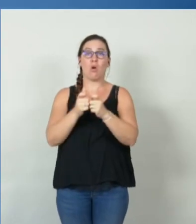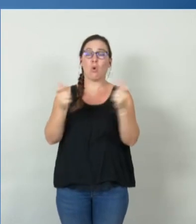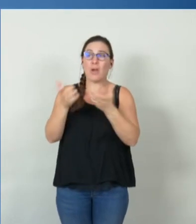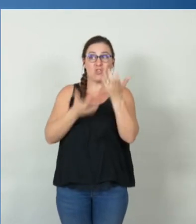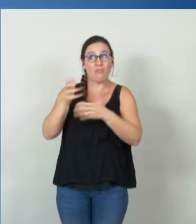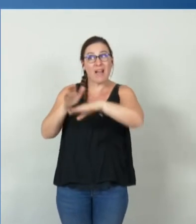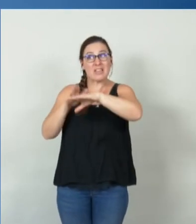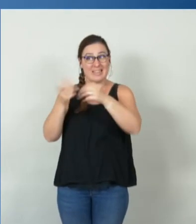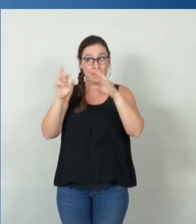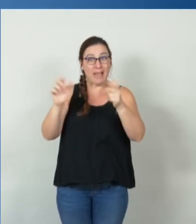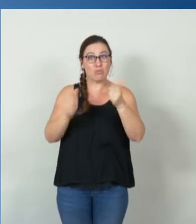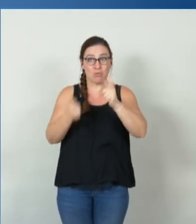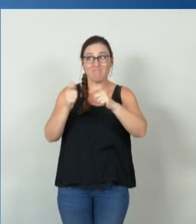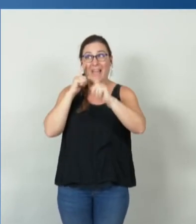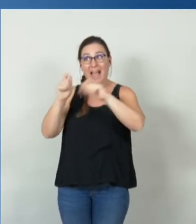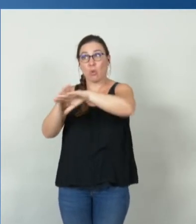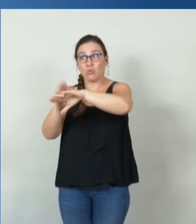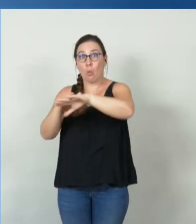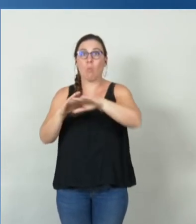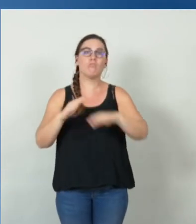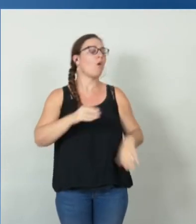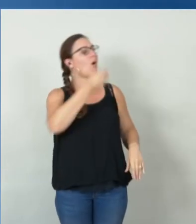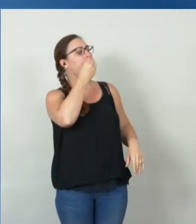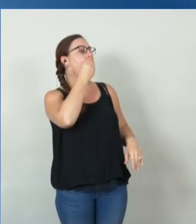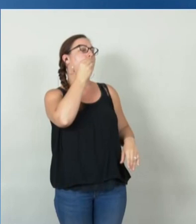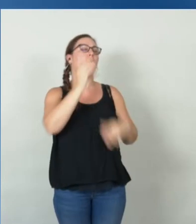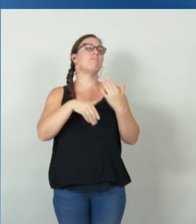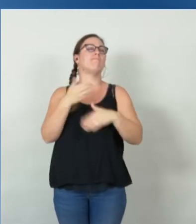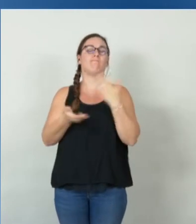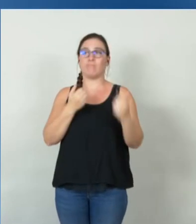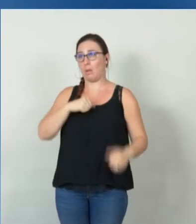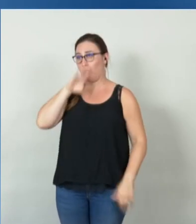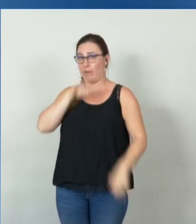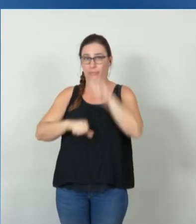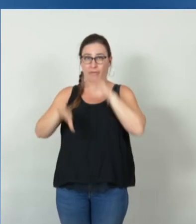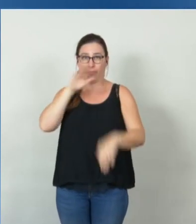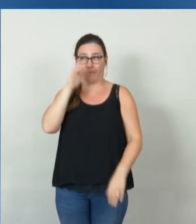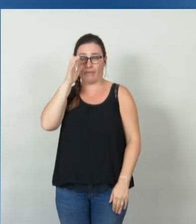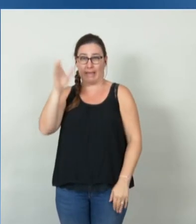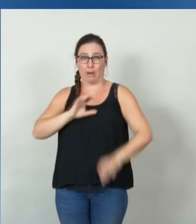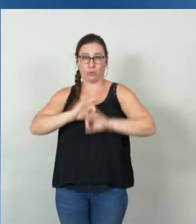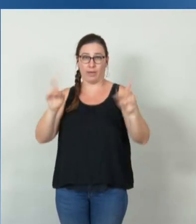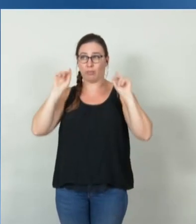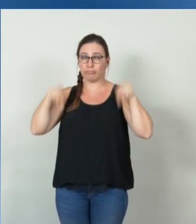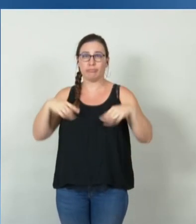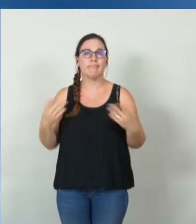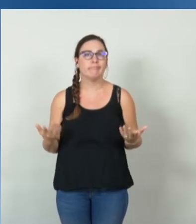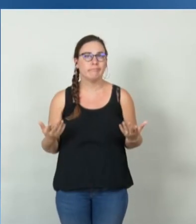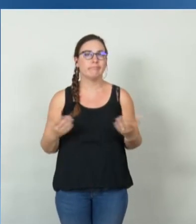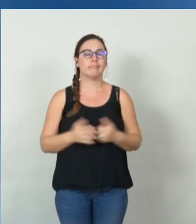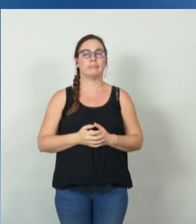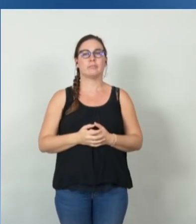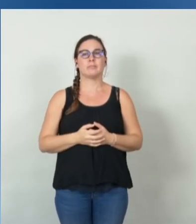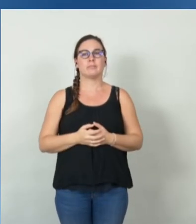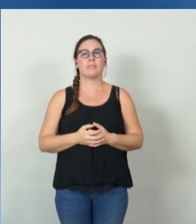de son pas sûr et malheureusement chaque fois vous n'écoutez aucunement les élus qui n'appartiennent pas à la majorité